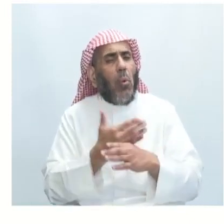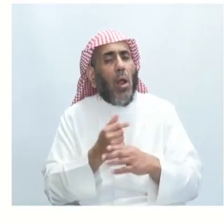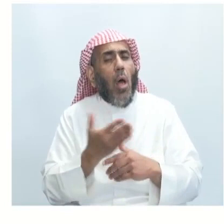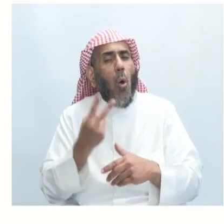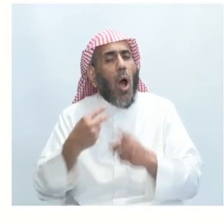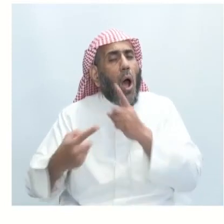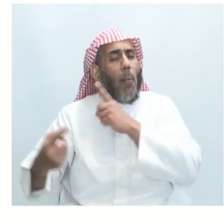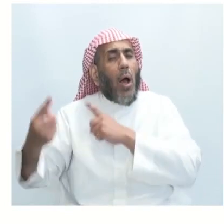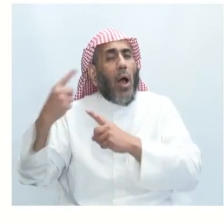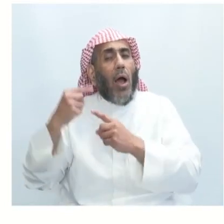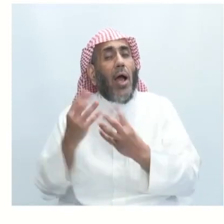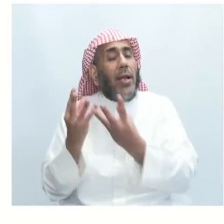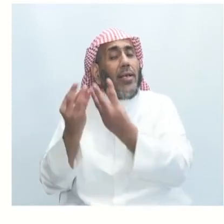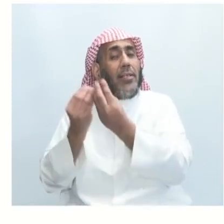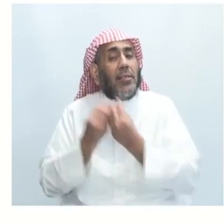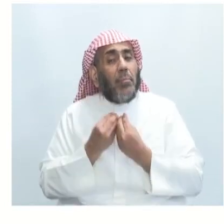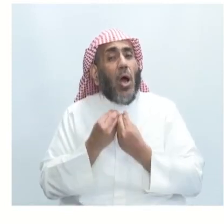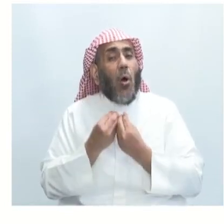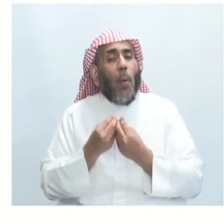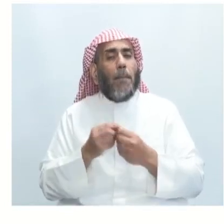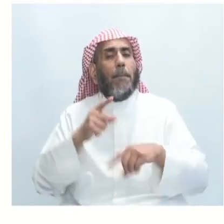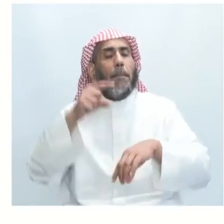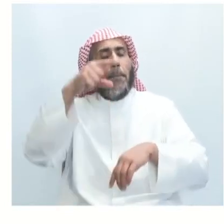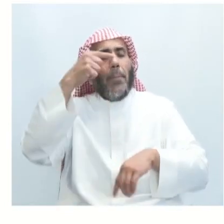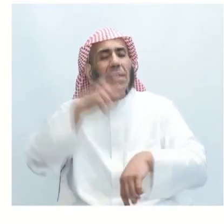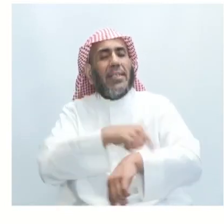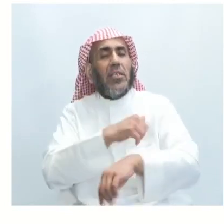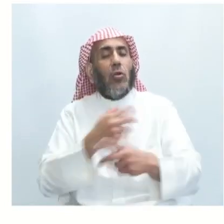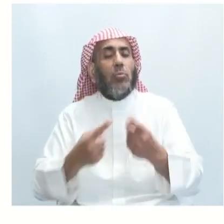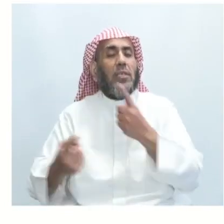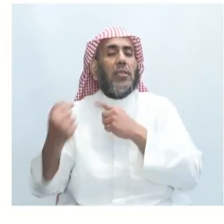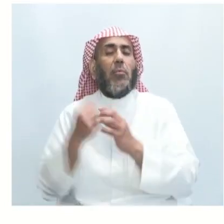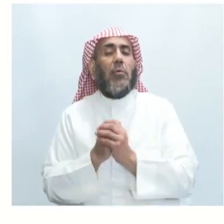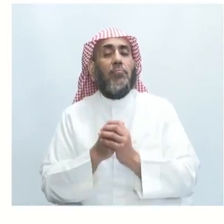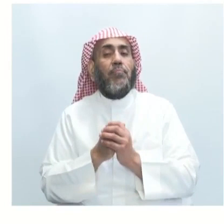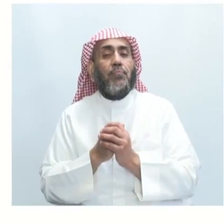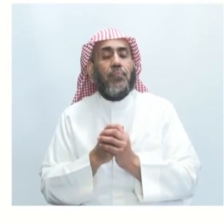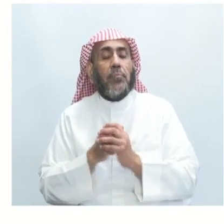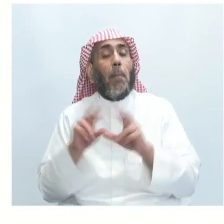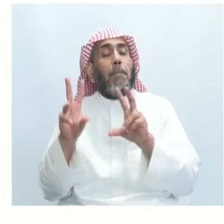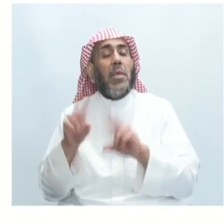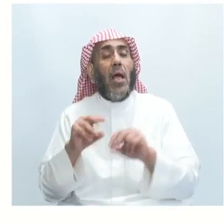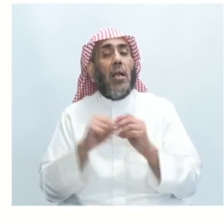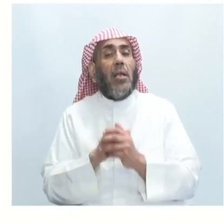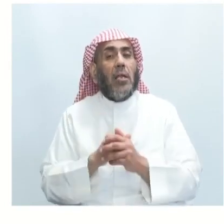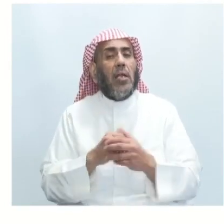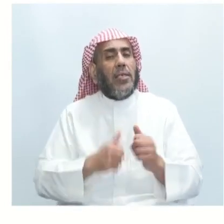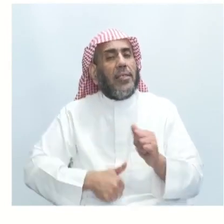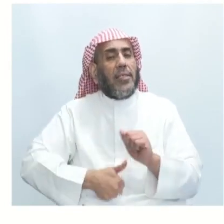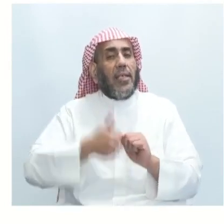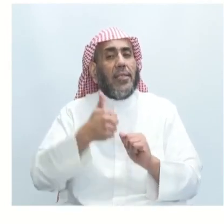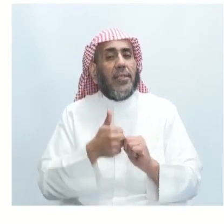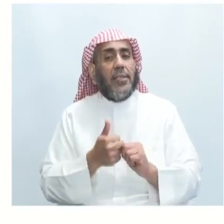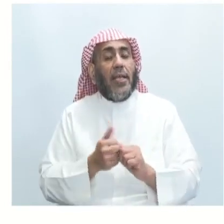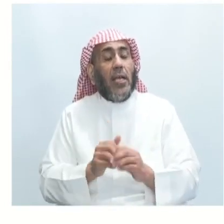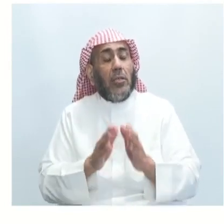سبق لنا ان اكتسبناه من تجاربنا السابقه مثال استطعت